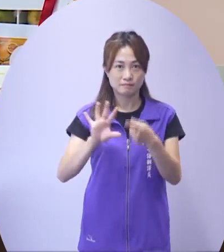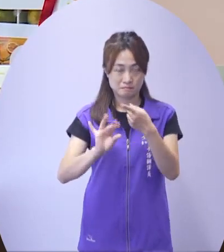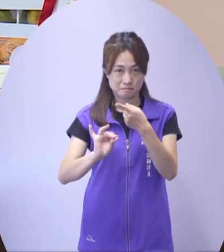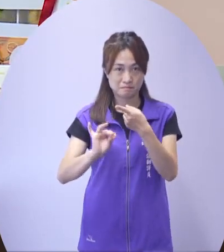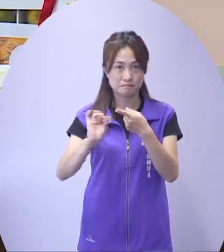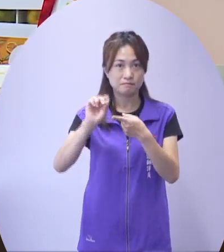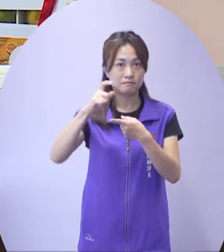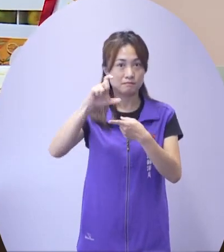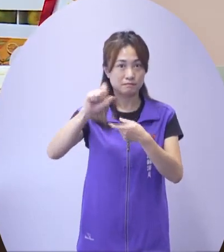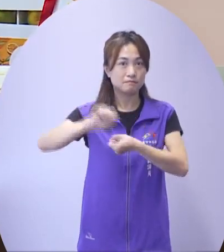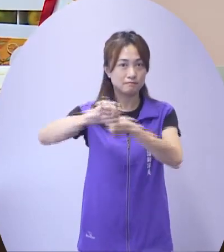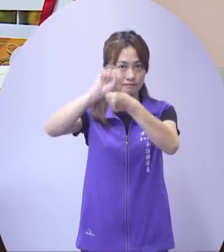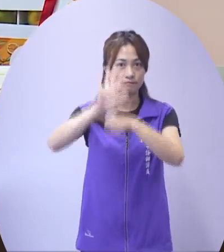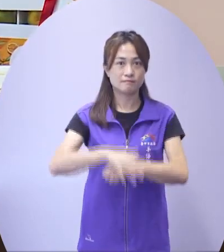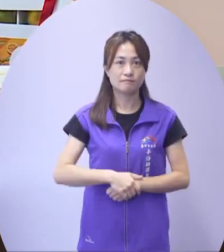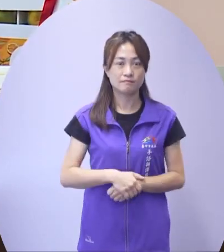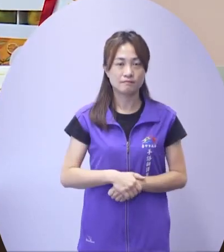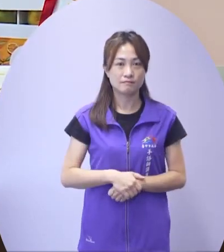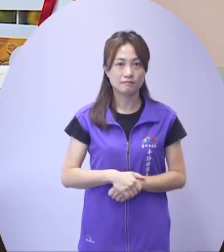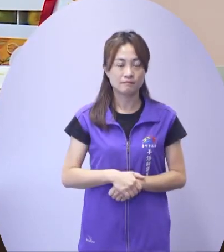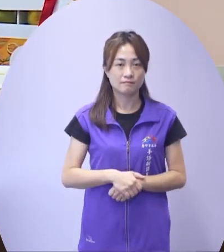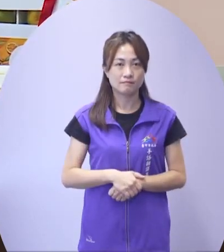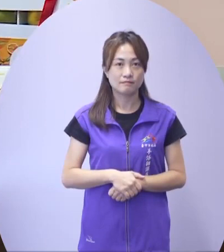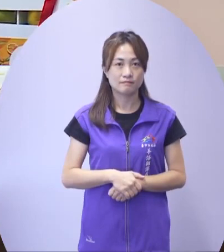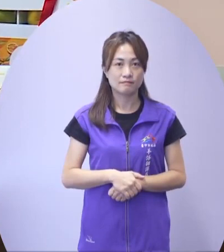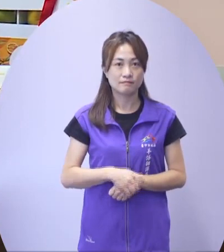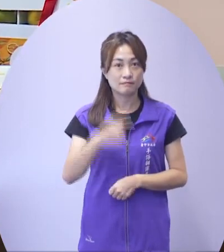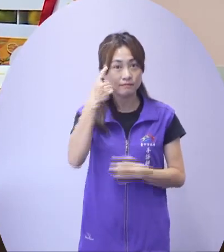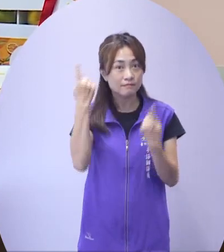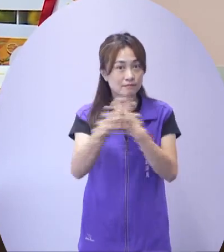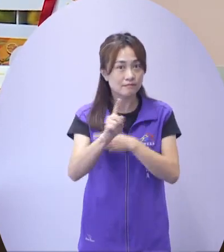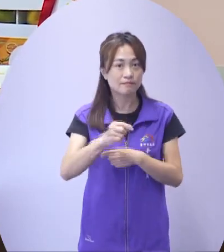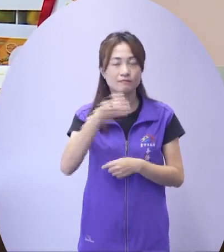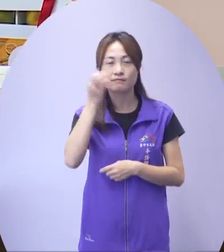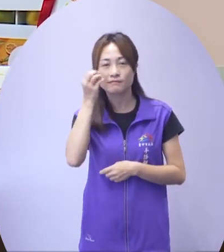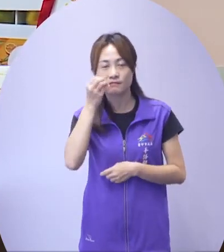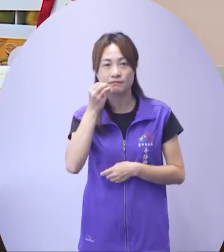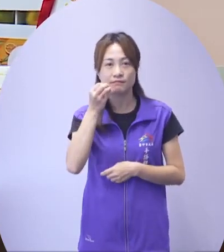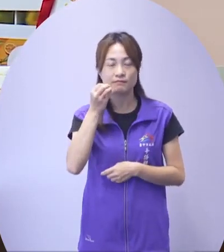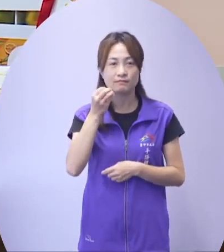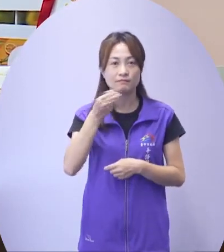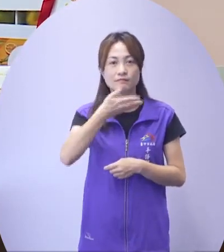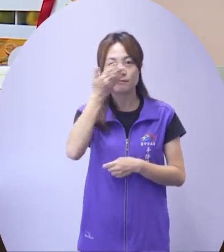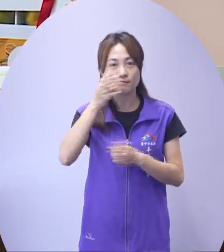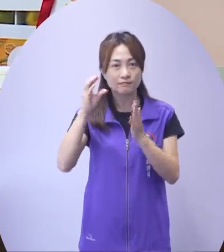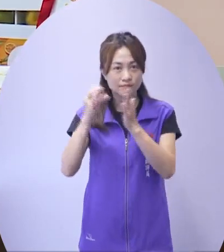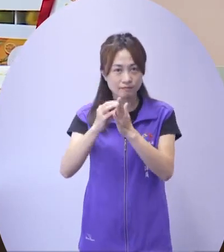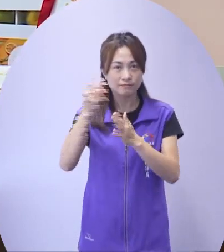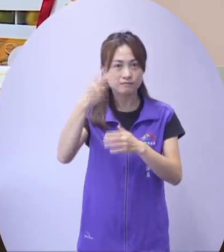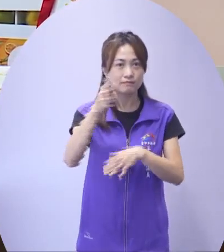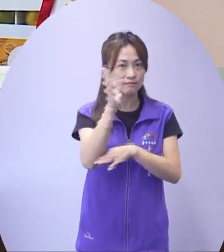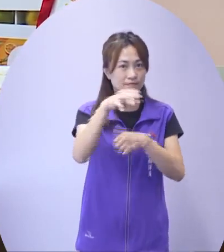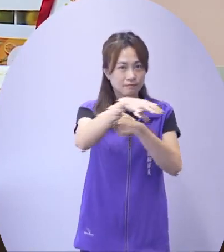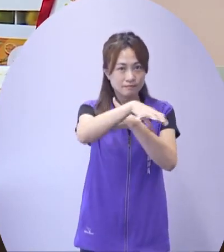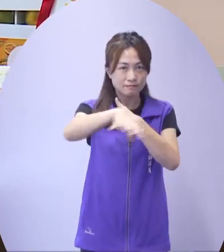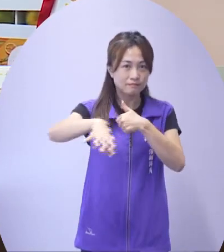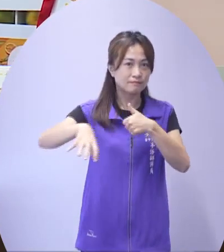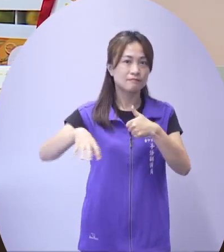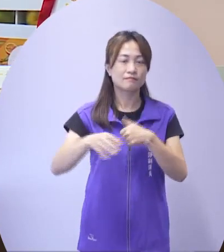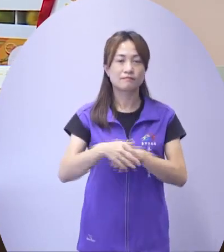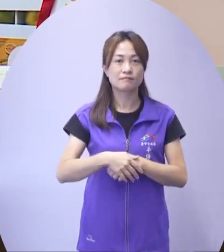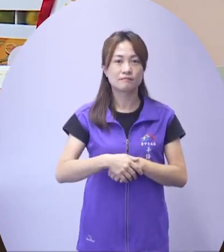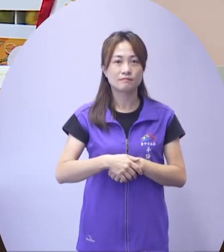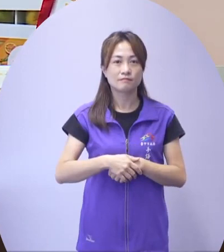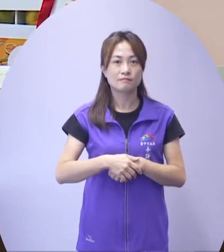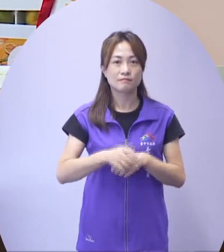啊。那表示呢，在我们管理局，还有我们各全市政府，还有我们各个局处会、各个区